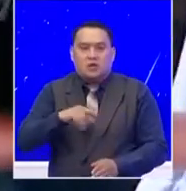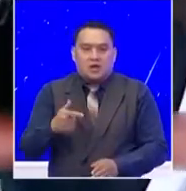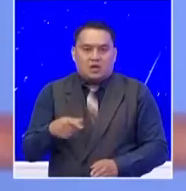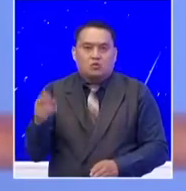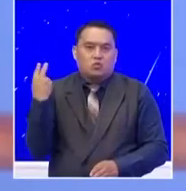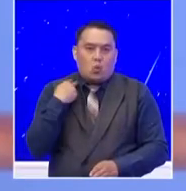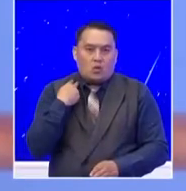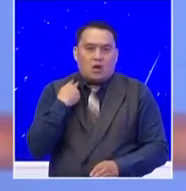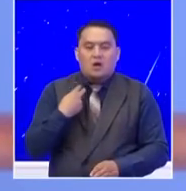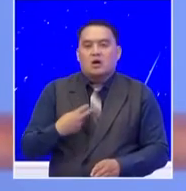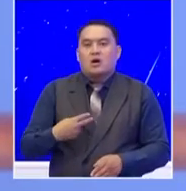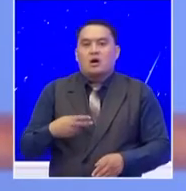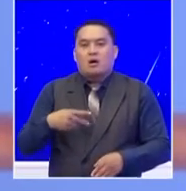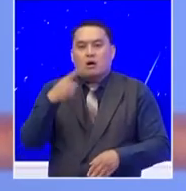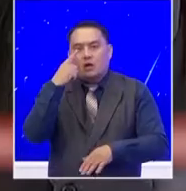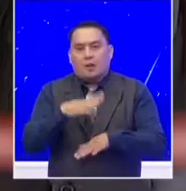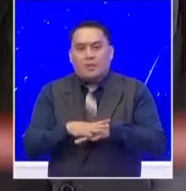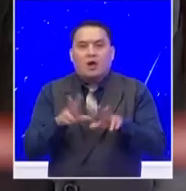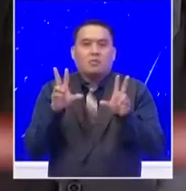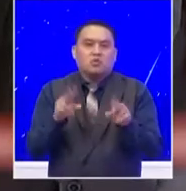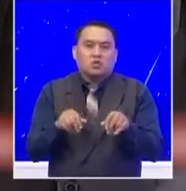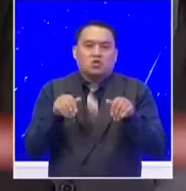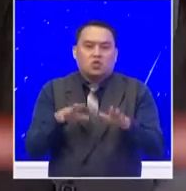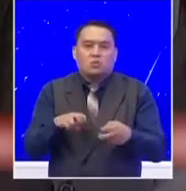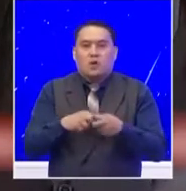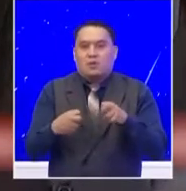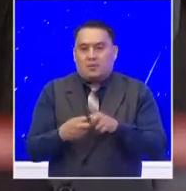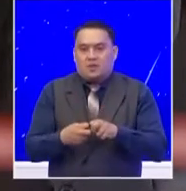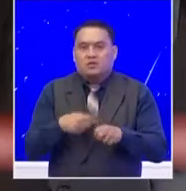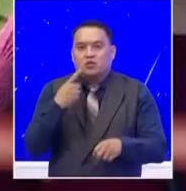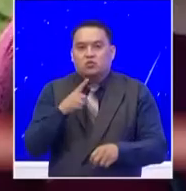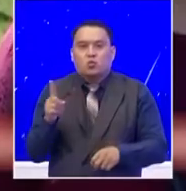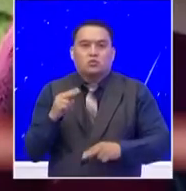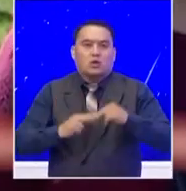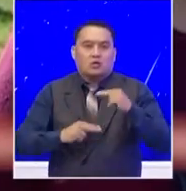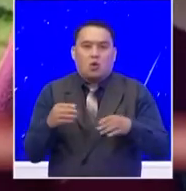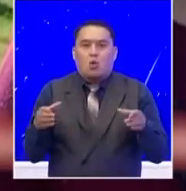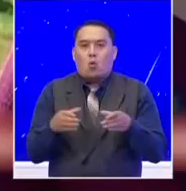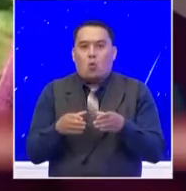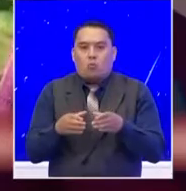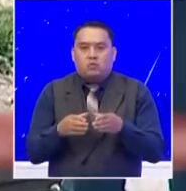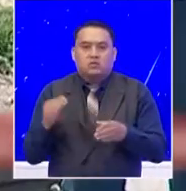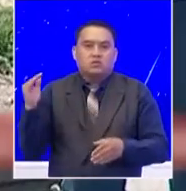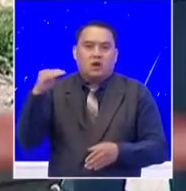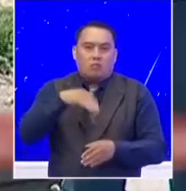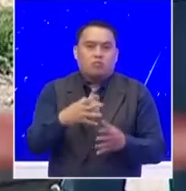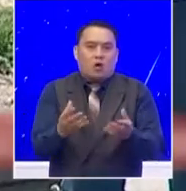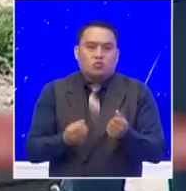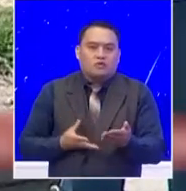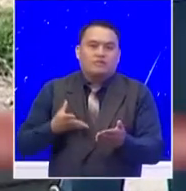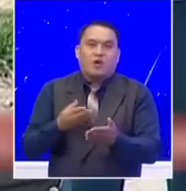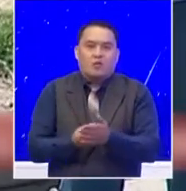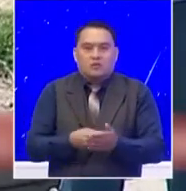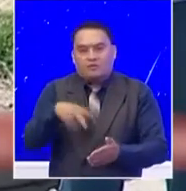тенге долга. Чиновники в очередной раз пообещали решить проблему. Заверили, строители комплекса лыжных трамплинов получат выплаты